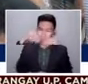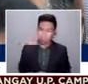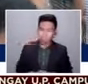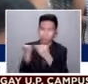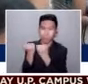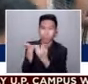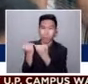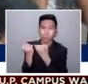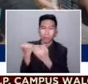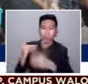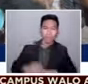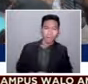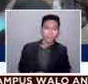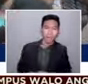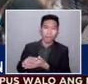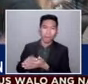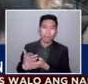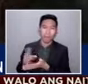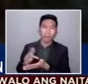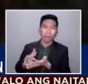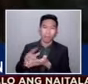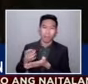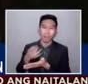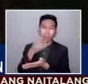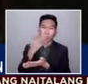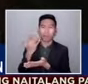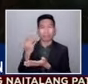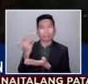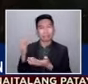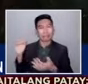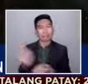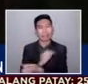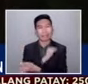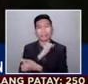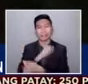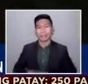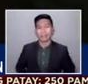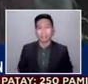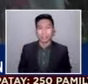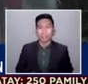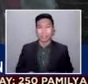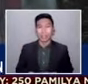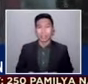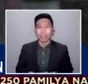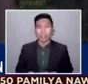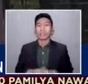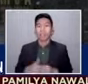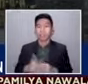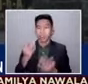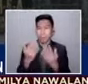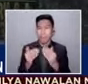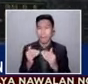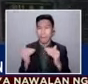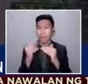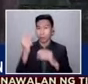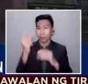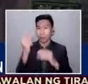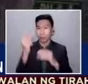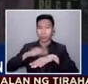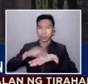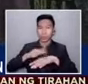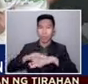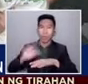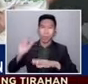sa maintenance ng gamot niya. Wala. Umabot sa ikalawang alarma ang sunog bago na apula makalipas ang higit